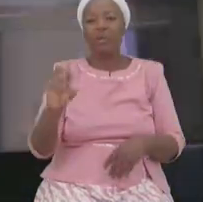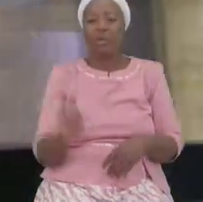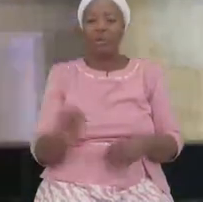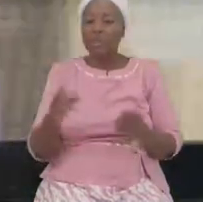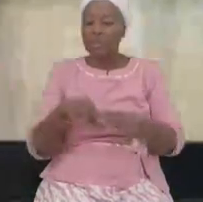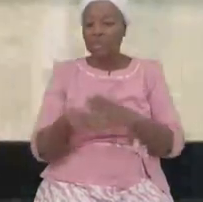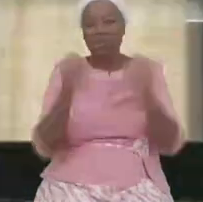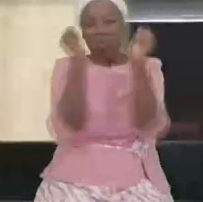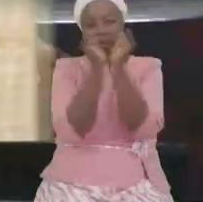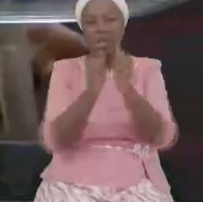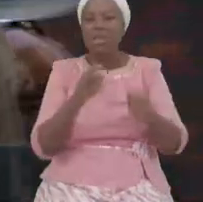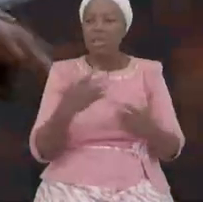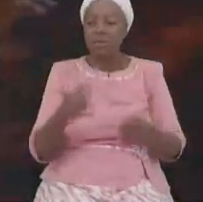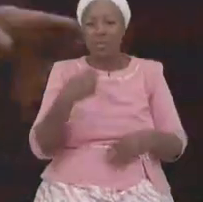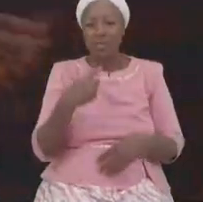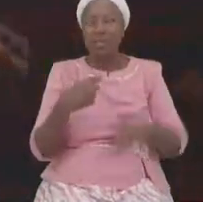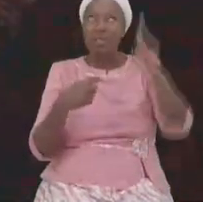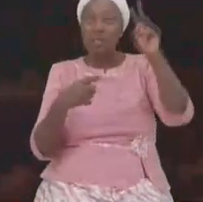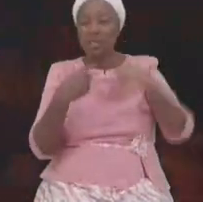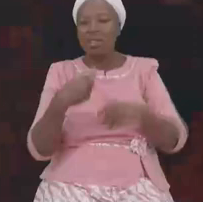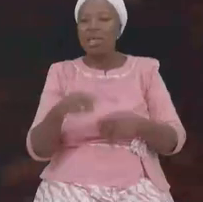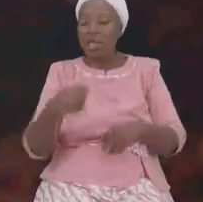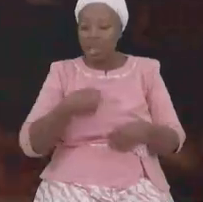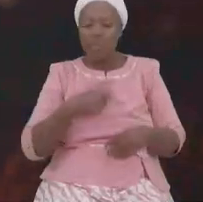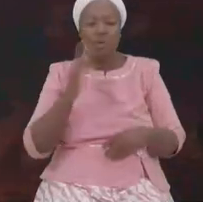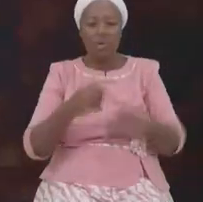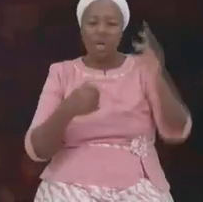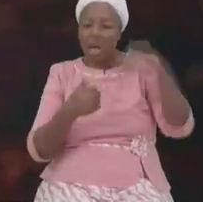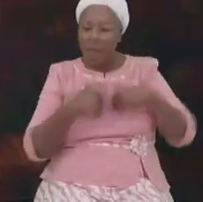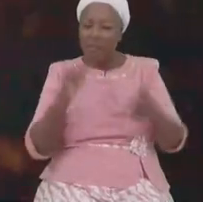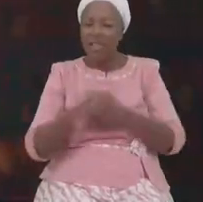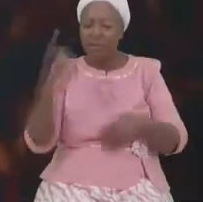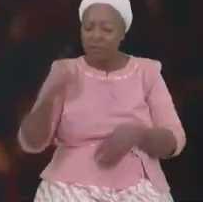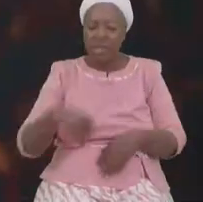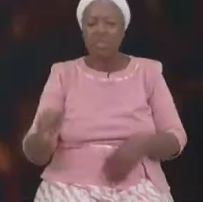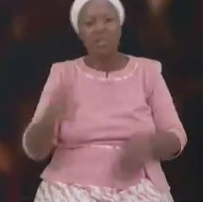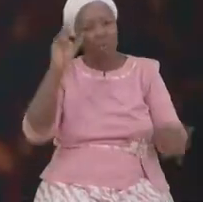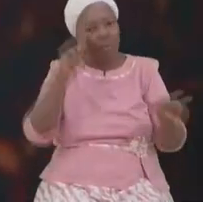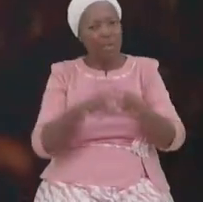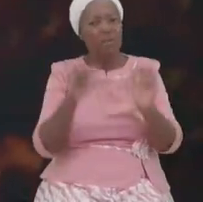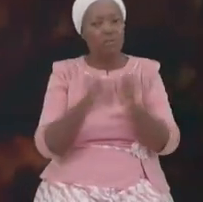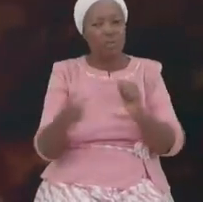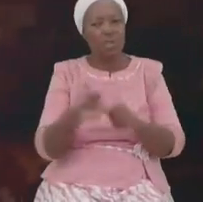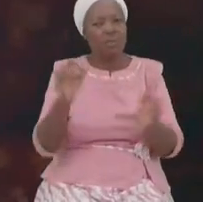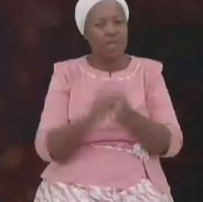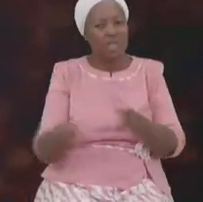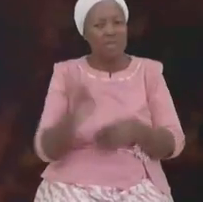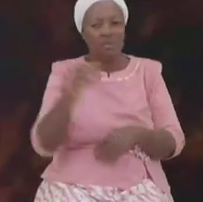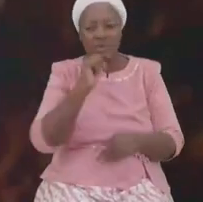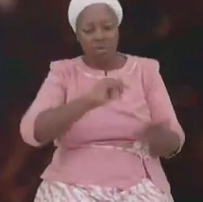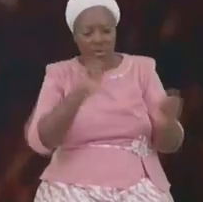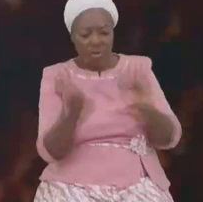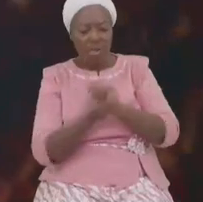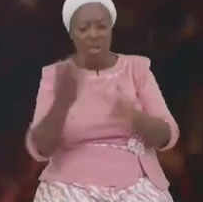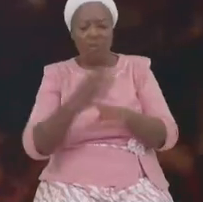dit, j'aurai cette alliance éternelle avec eux pour qu'ils ne se détournent pas